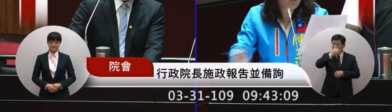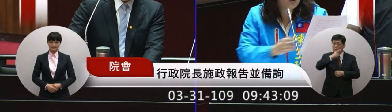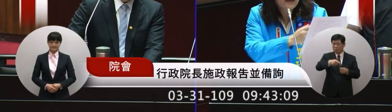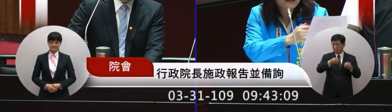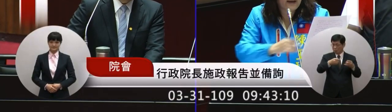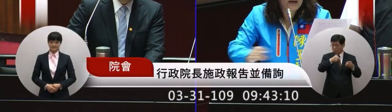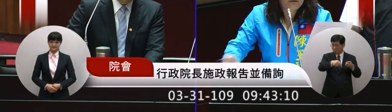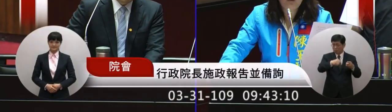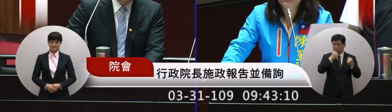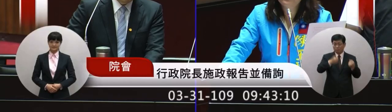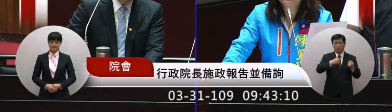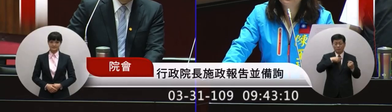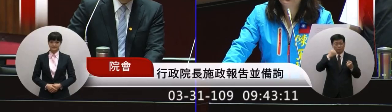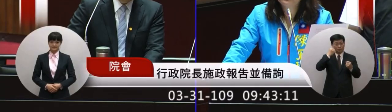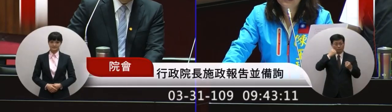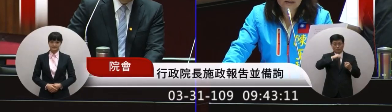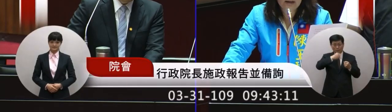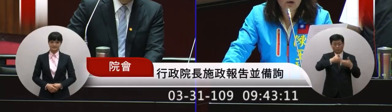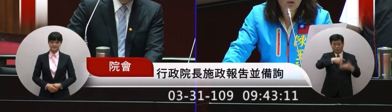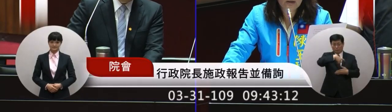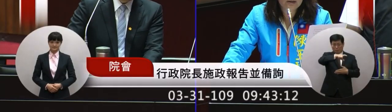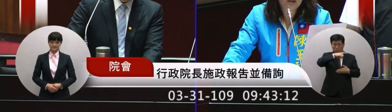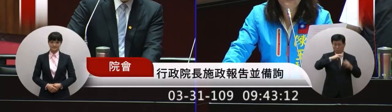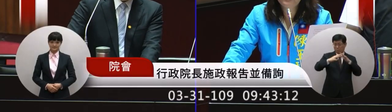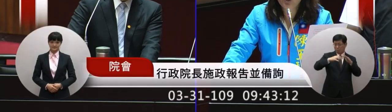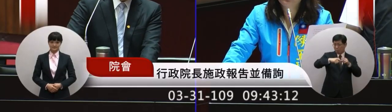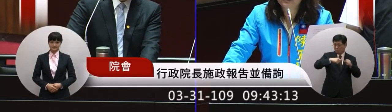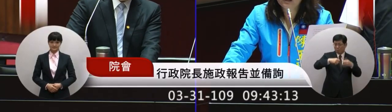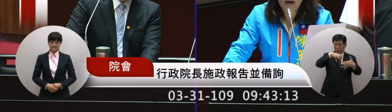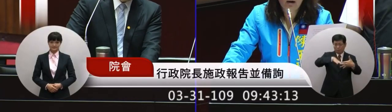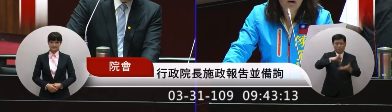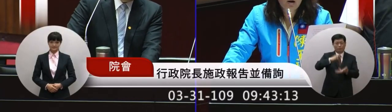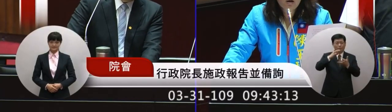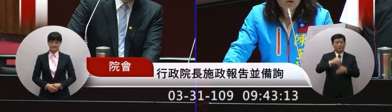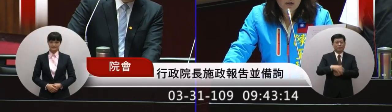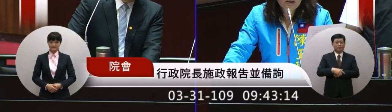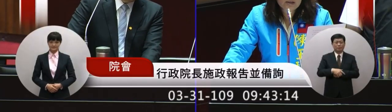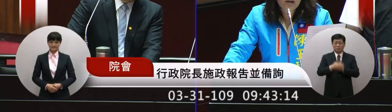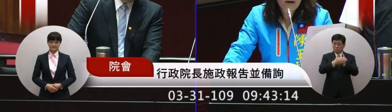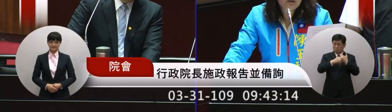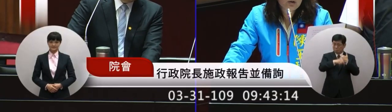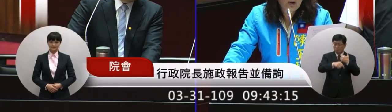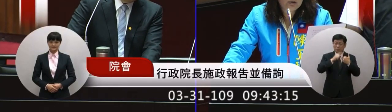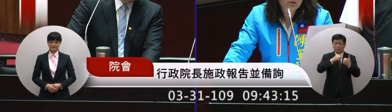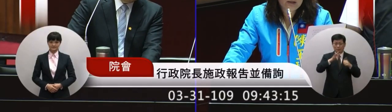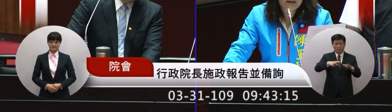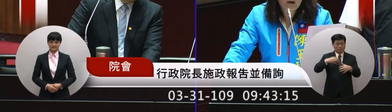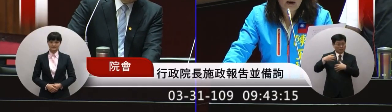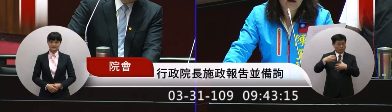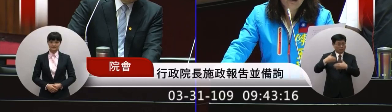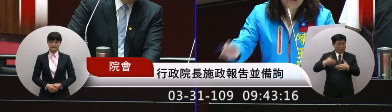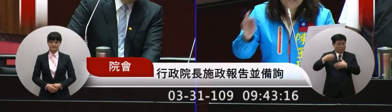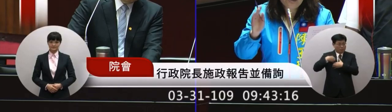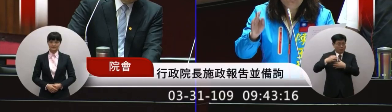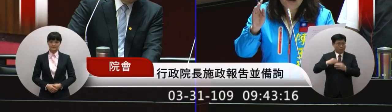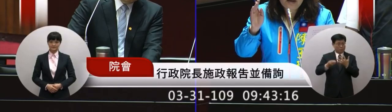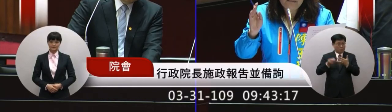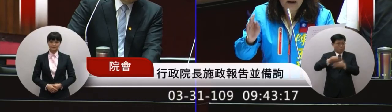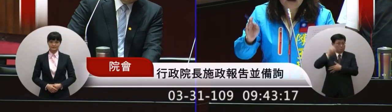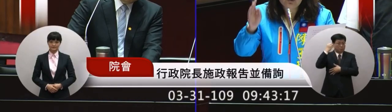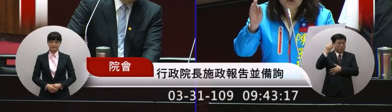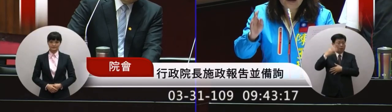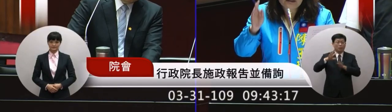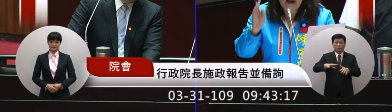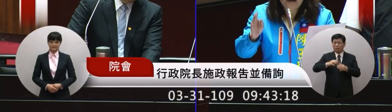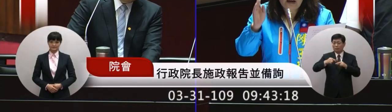讨澎湖在台海防卫地区的这个战略位置，里面有提到哦，随着解放军快速现代化，金门和